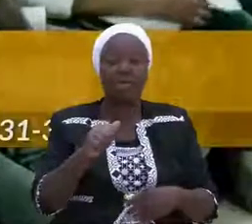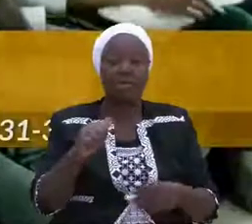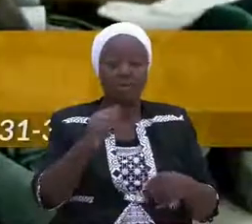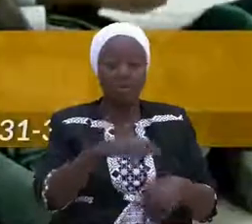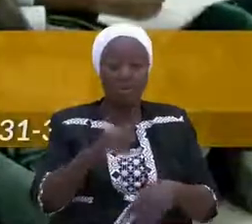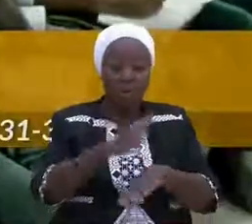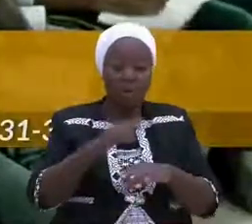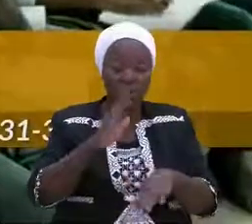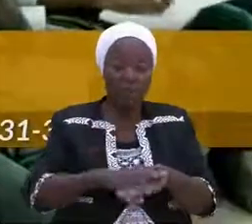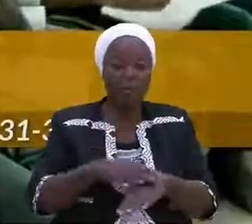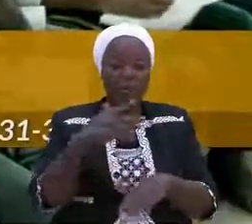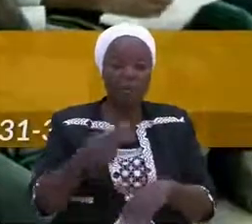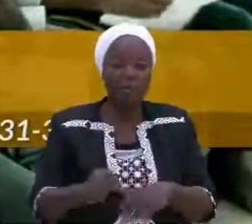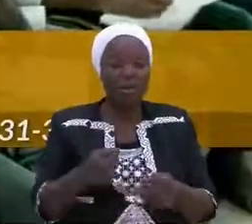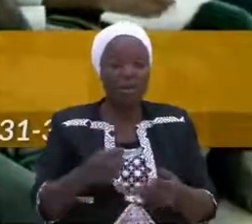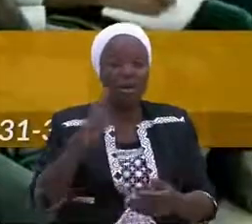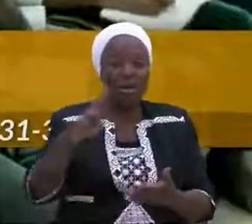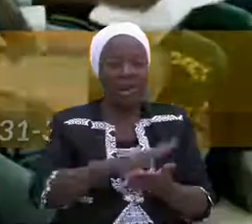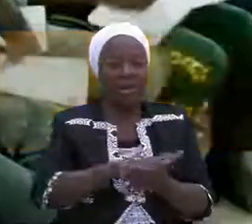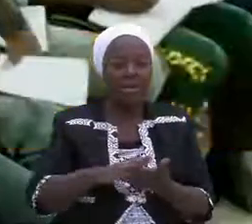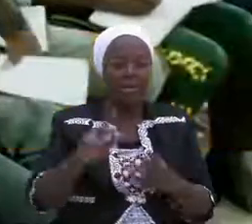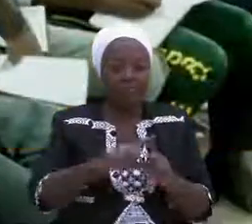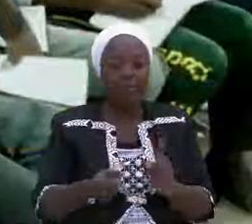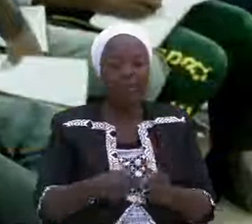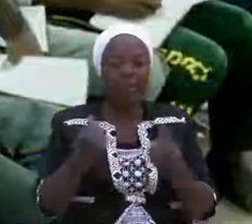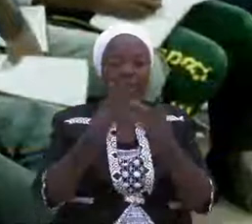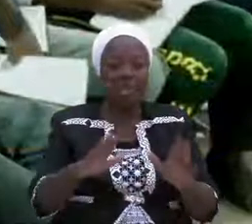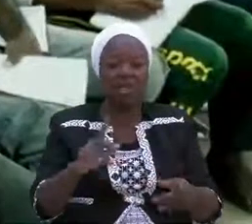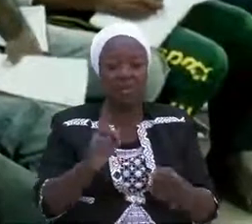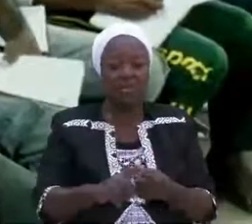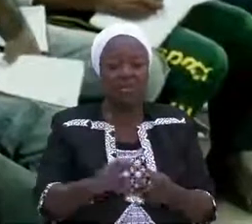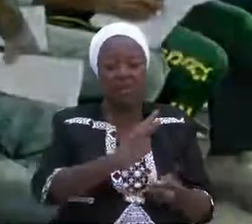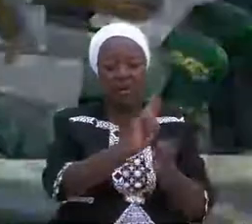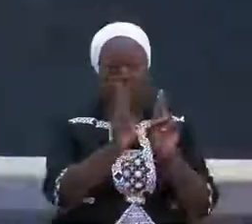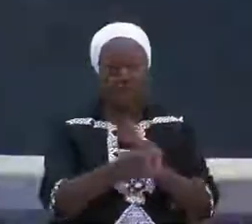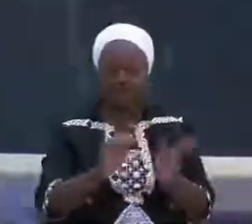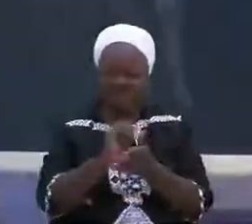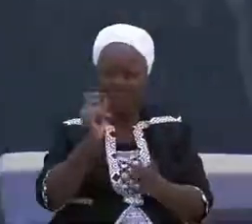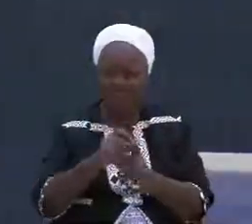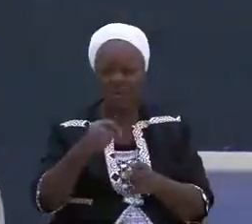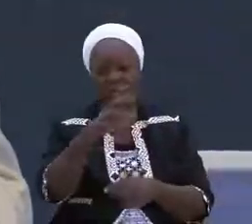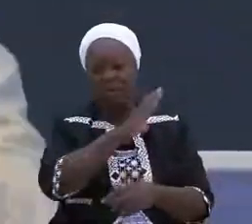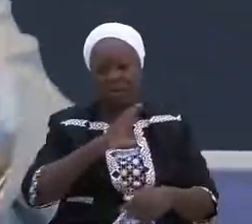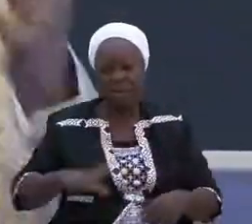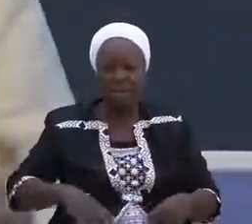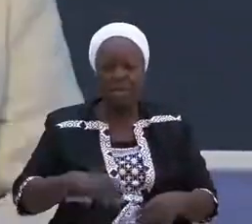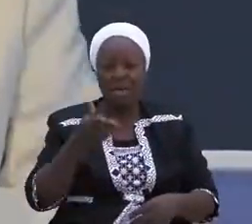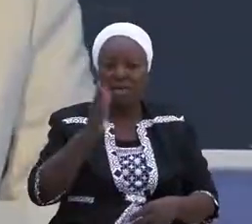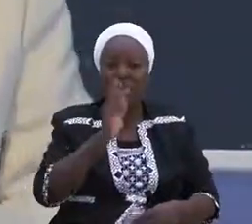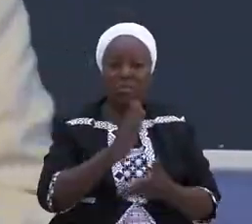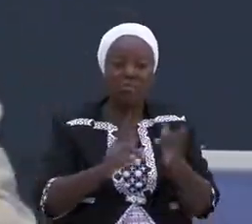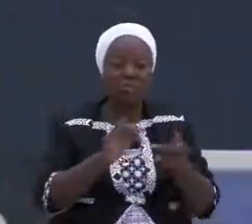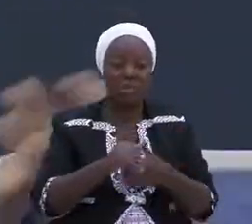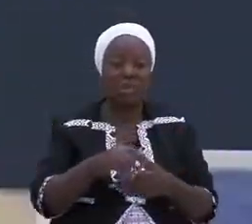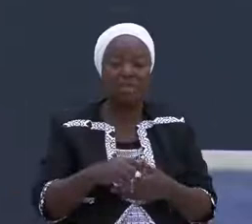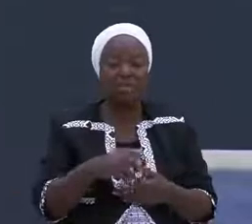à la repentance des justes, mais des pécheurs. Ça, c'est la parole de Christ. Il y a certaines personnes